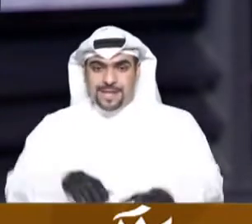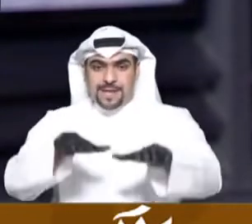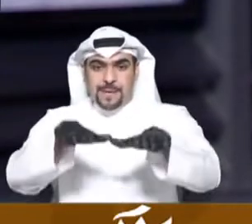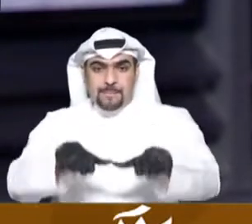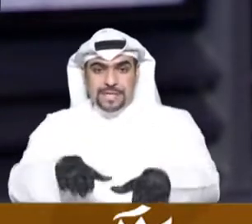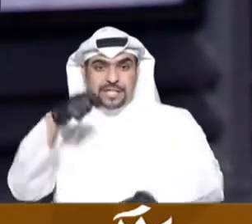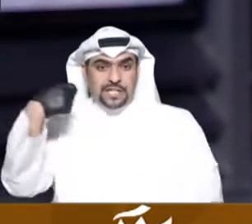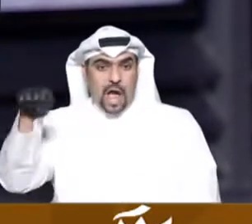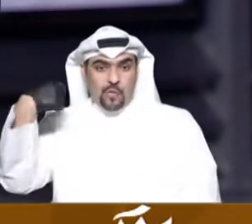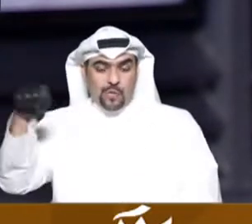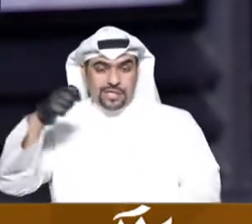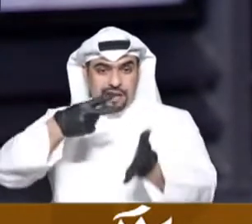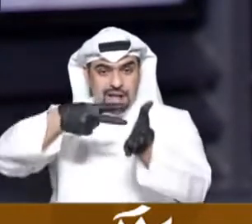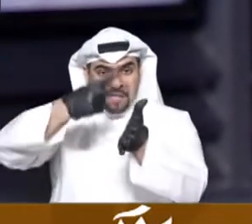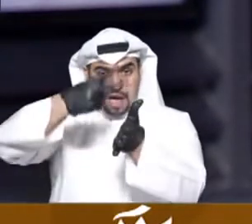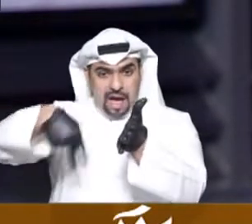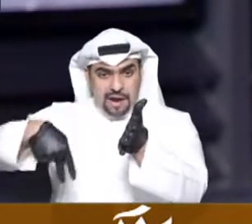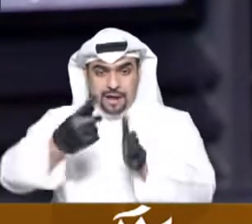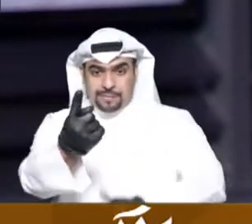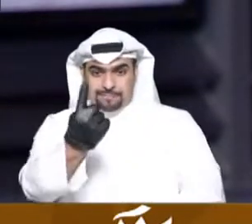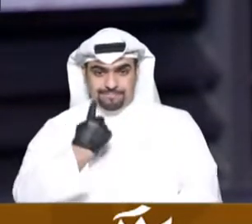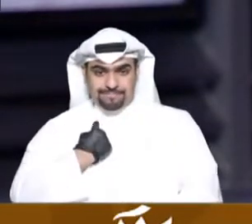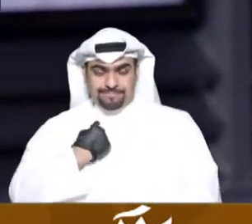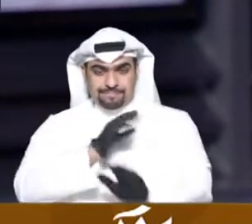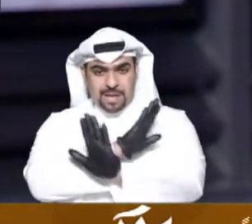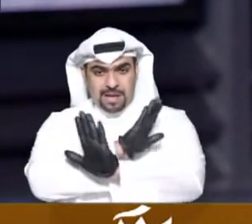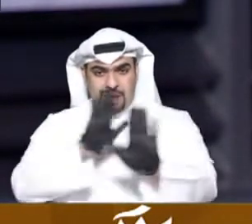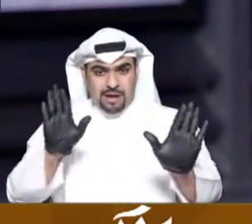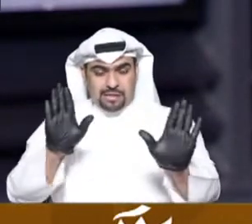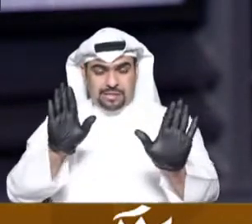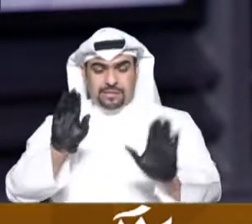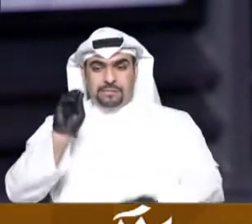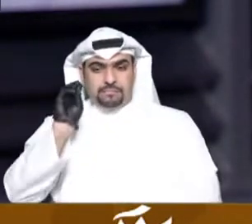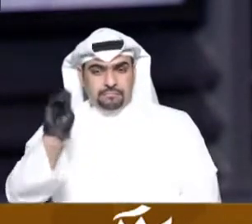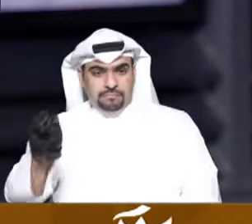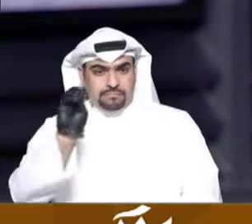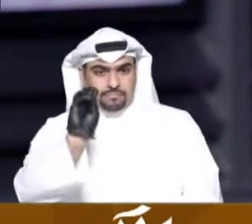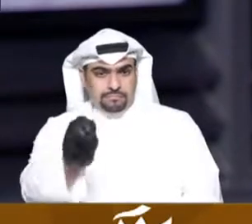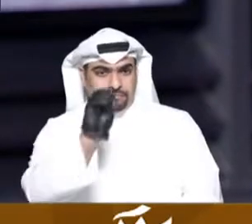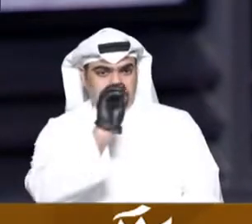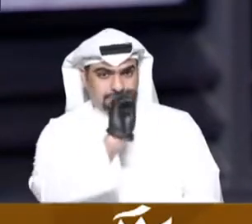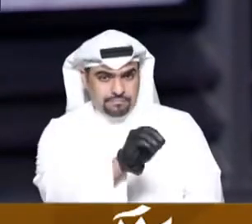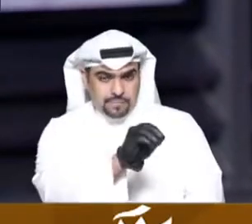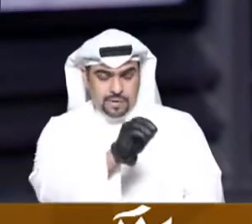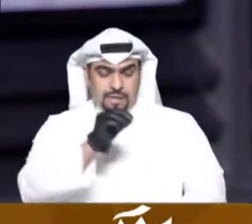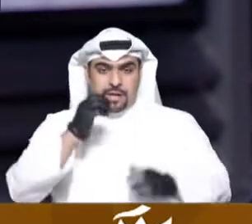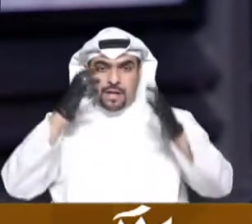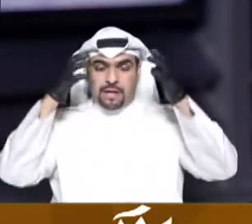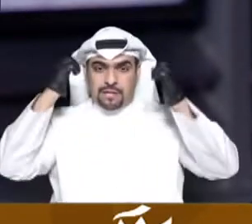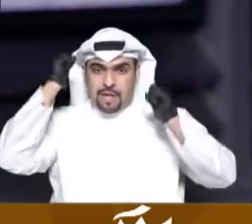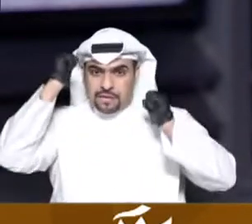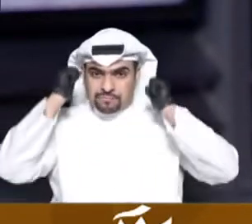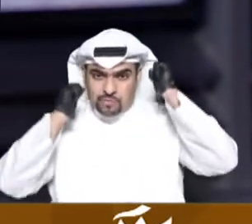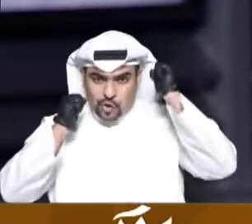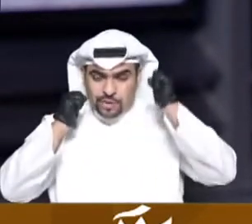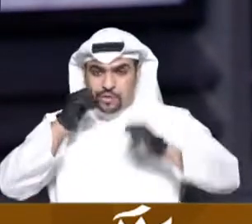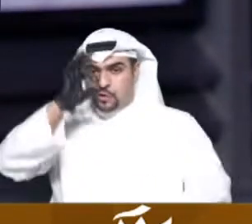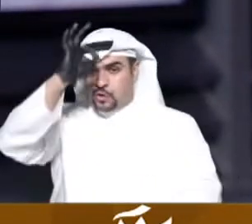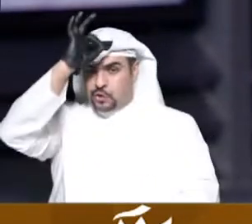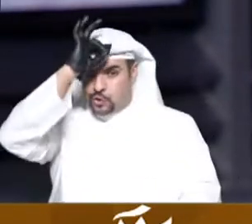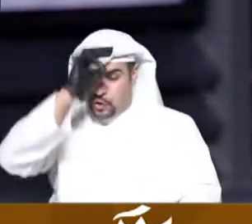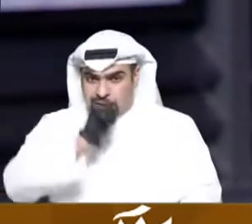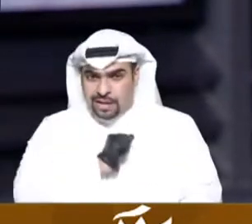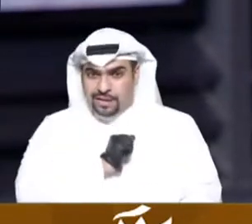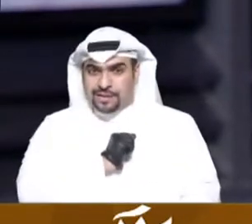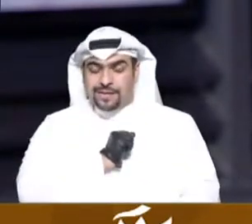تم التعميم لأخوانكم في دوريات من نجدة، من مرور، من قوات خاصة. هذا الحظر التغيير راح يكون ان شاء